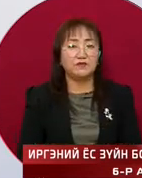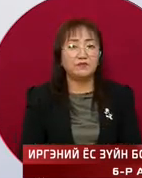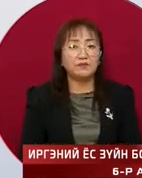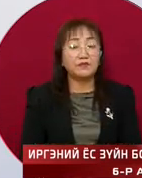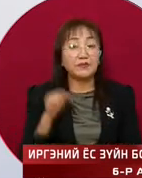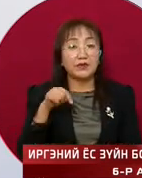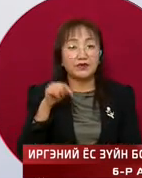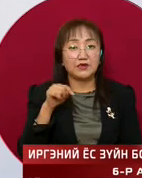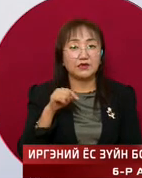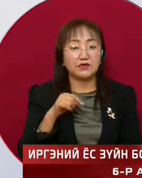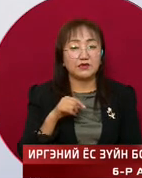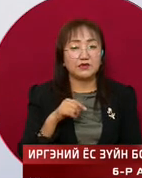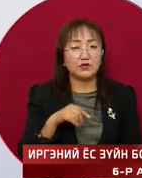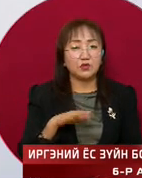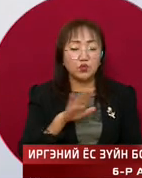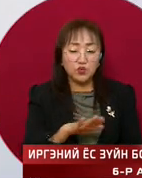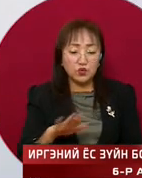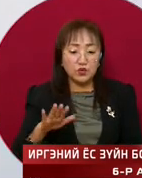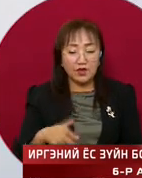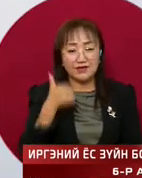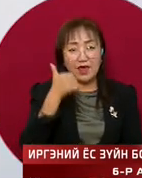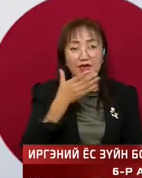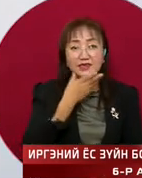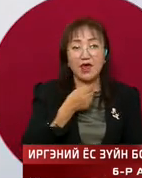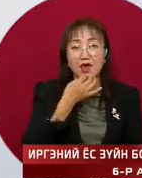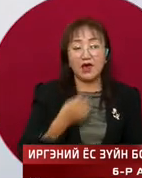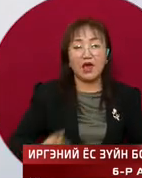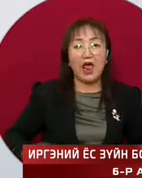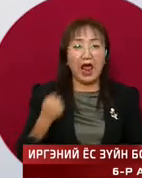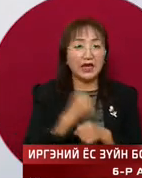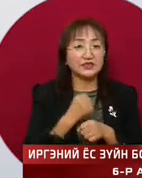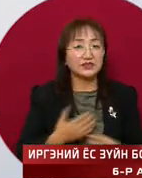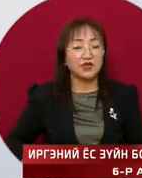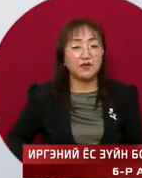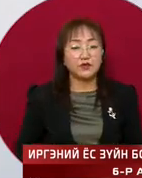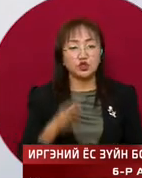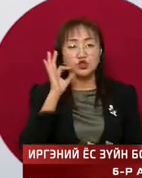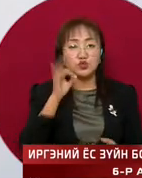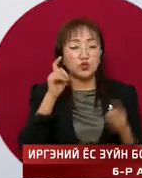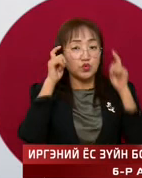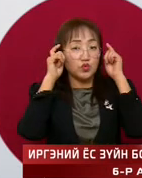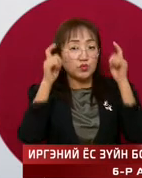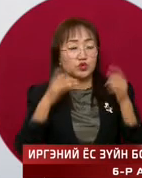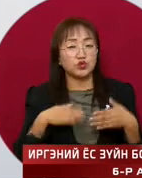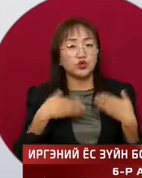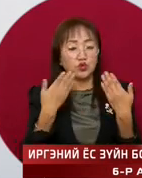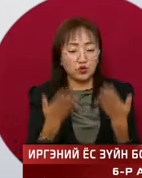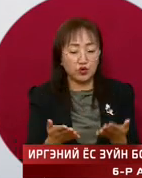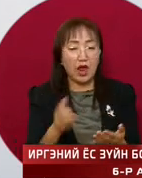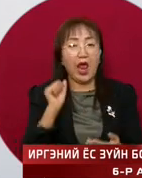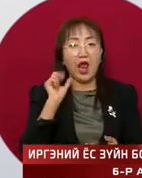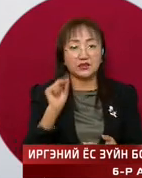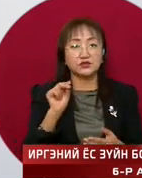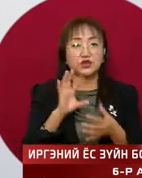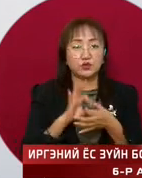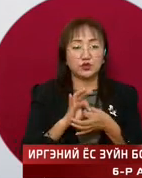Энэ нь хойч үеэ сайн сайхан ажиллаж амьдрахад нь зөв хүмүүжил олгох асар их ач холбогдолтой.